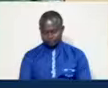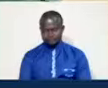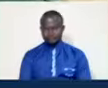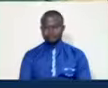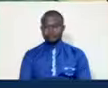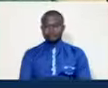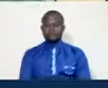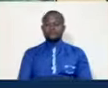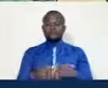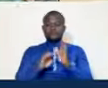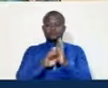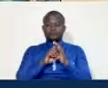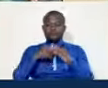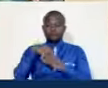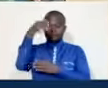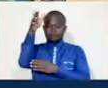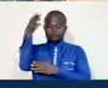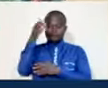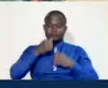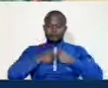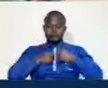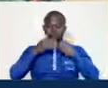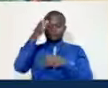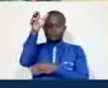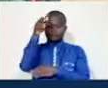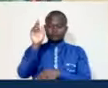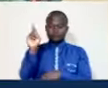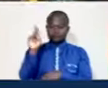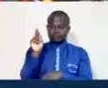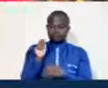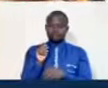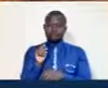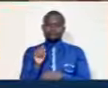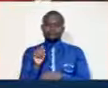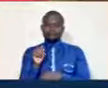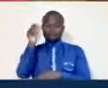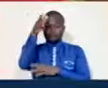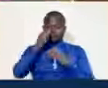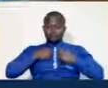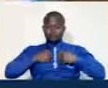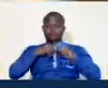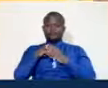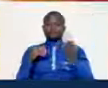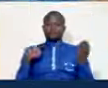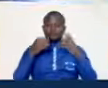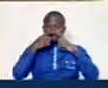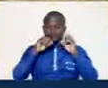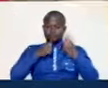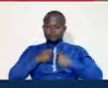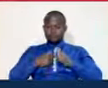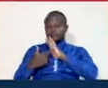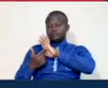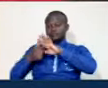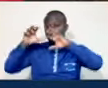Bona tuvuge nk'urugero hano njye mfite idarapo ry'u Rwanda, mfite idarapo rya Kenya. Amabara y'ibendera ry'u Rwanda ndetse n'ijambo Rwanda bigaragara henshi